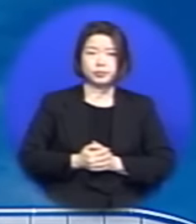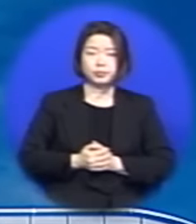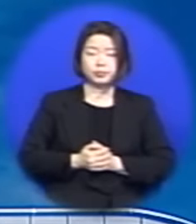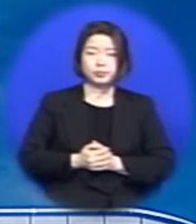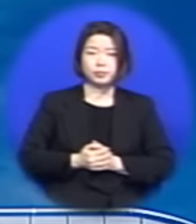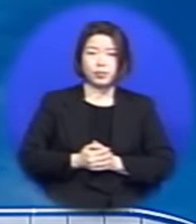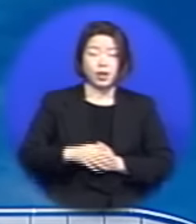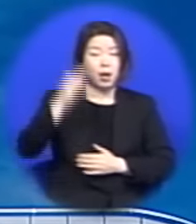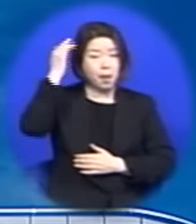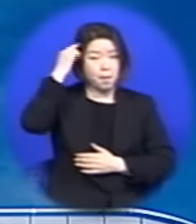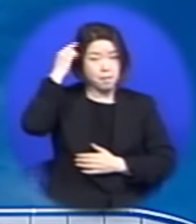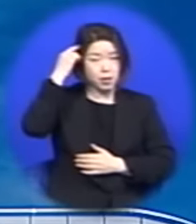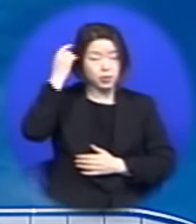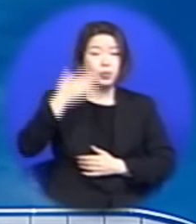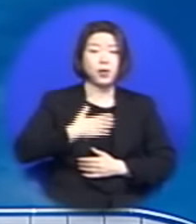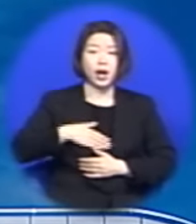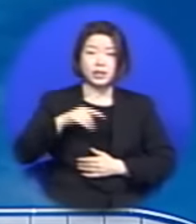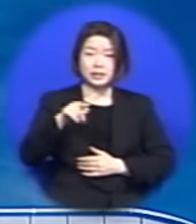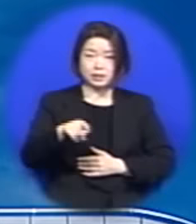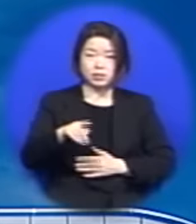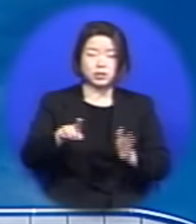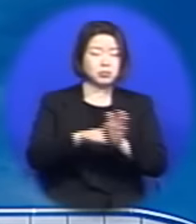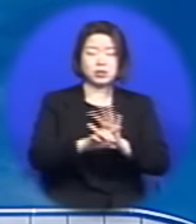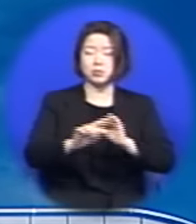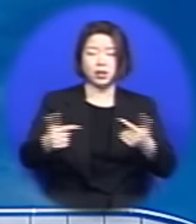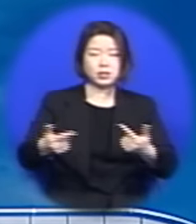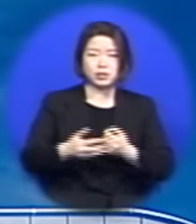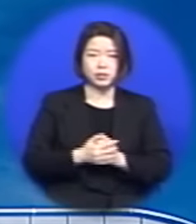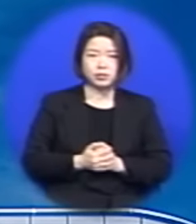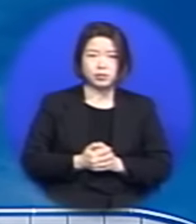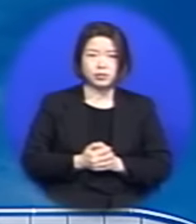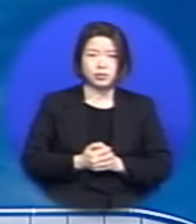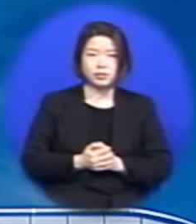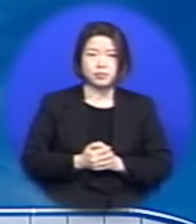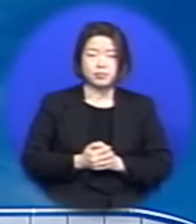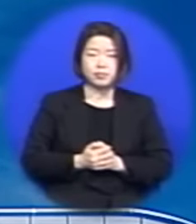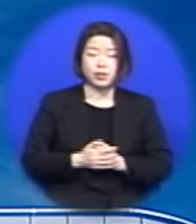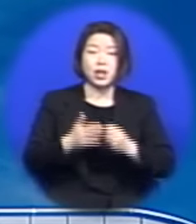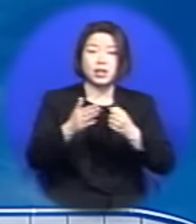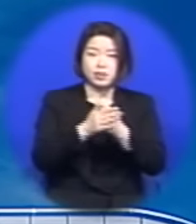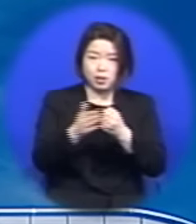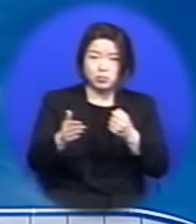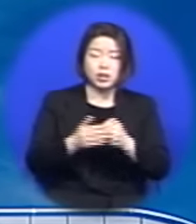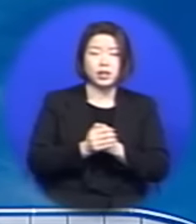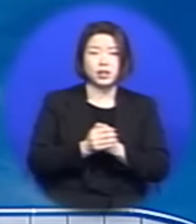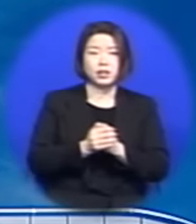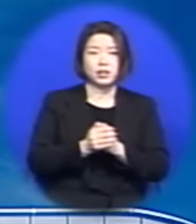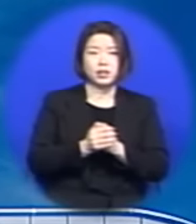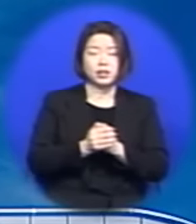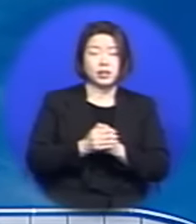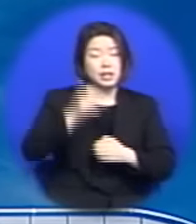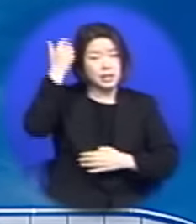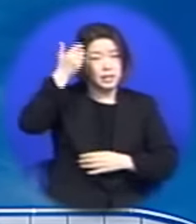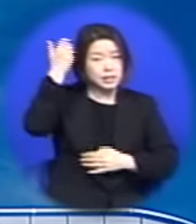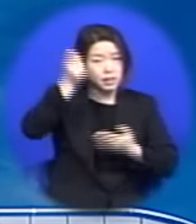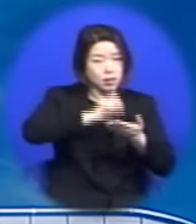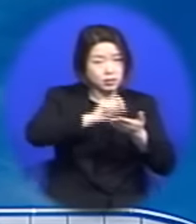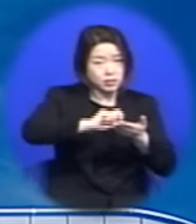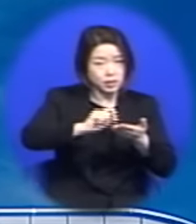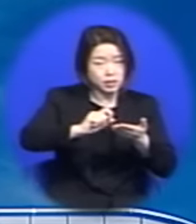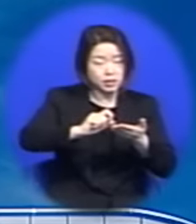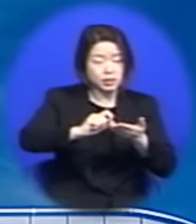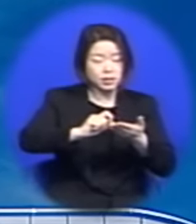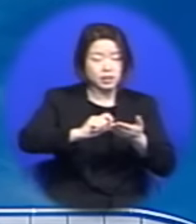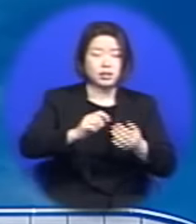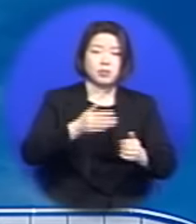머리로 아는 것이 믿음은 아닌 거예요 그래서 영성일기를 쓰시도록 권해